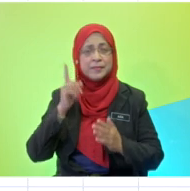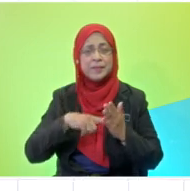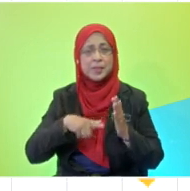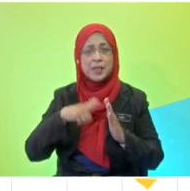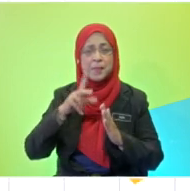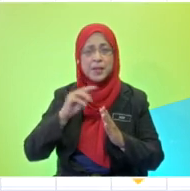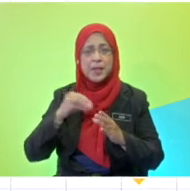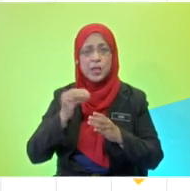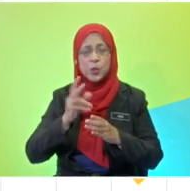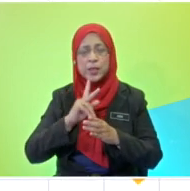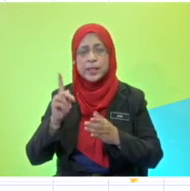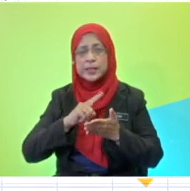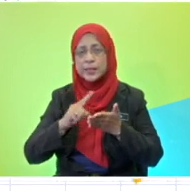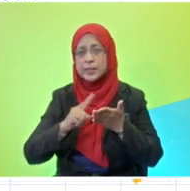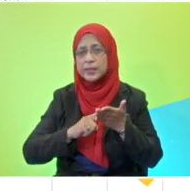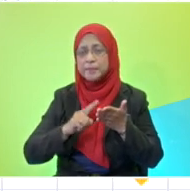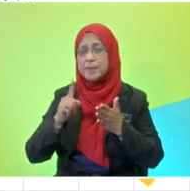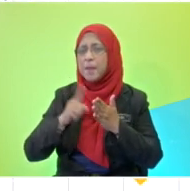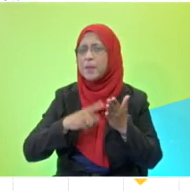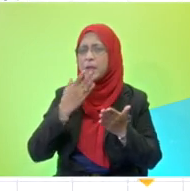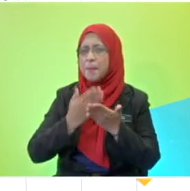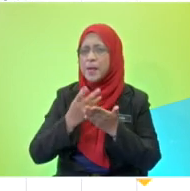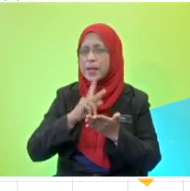Apa kelebihan mengeluarkan zakat